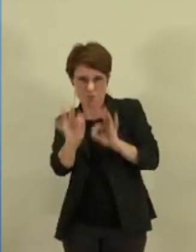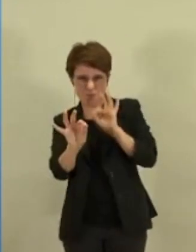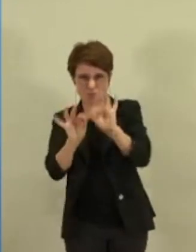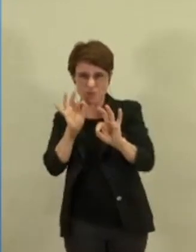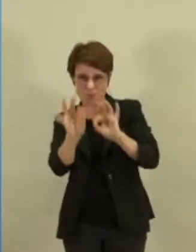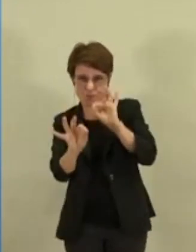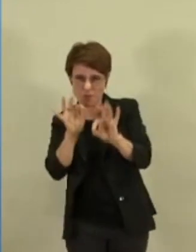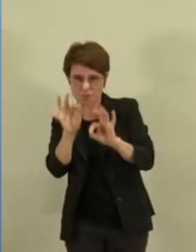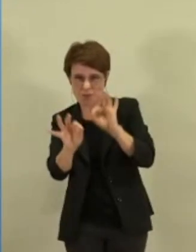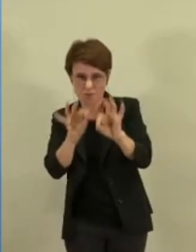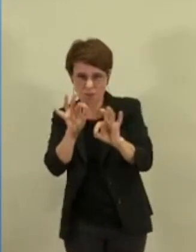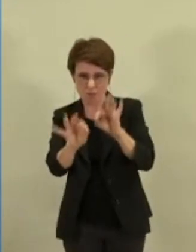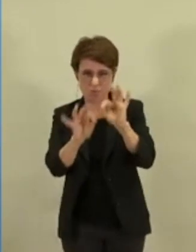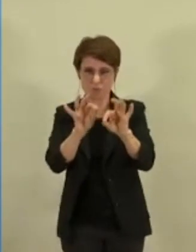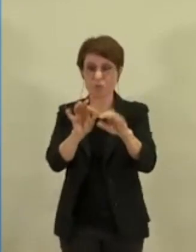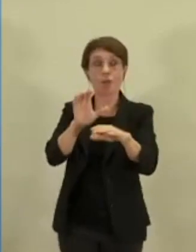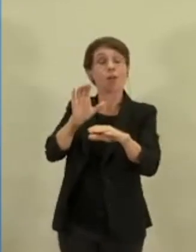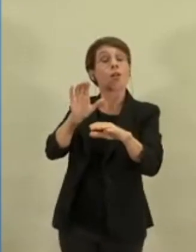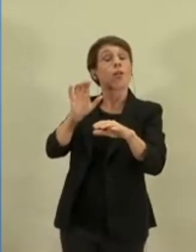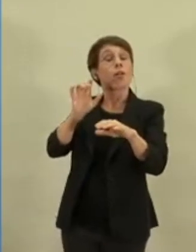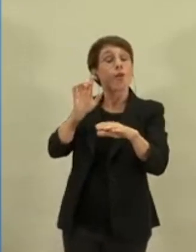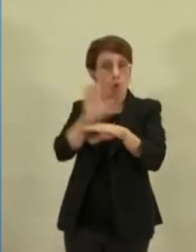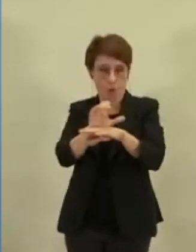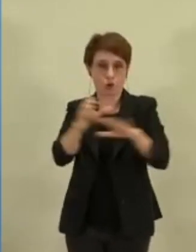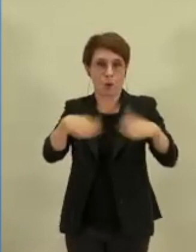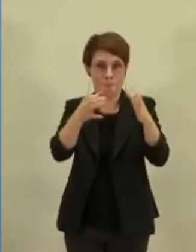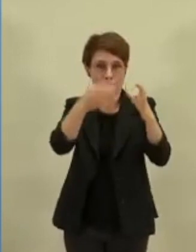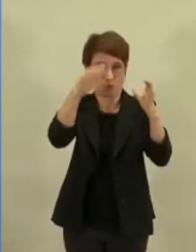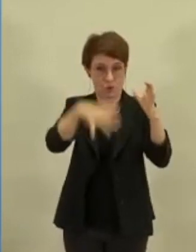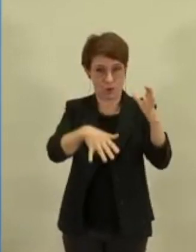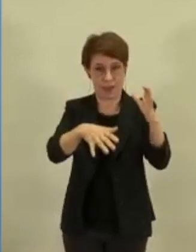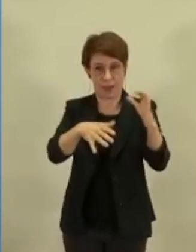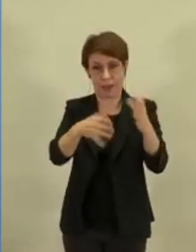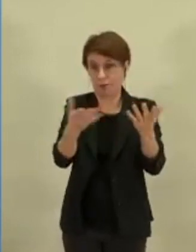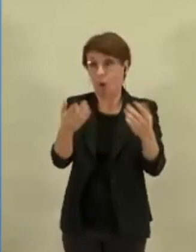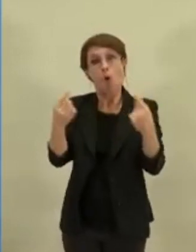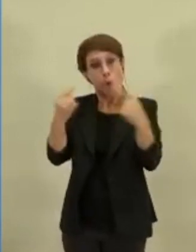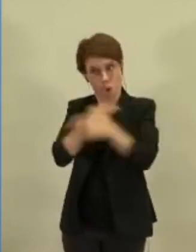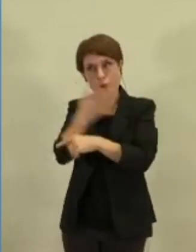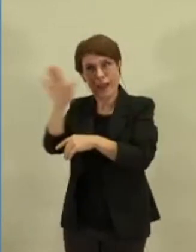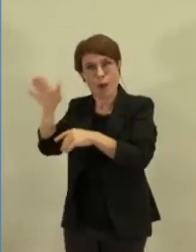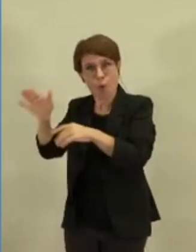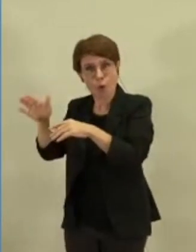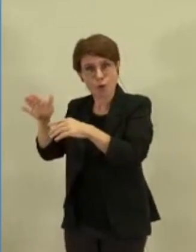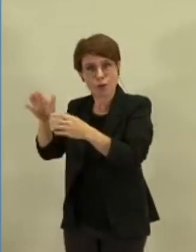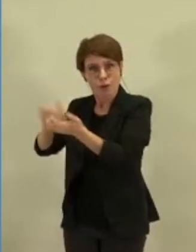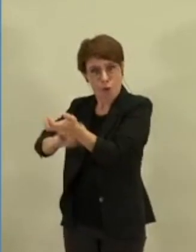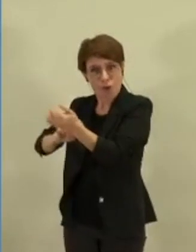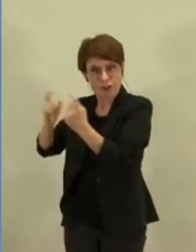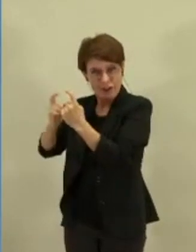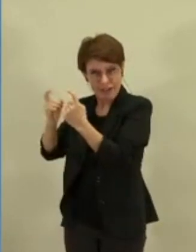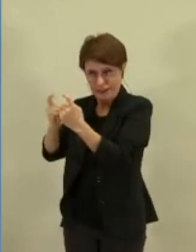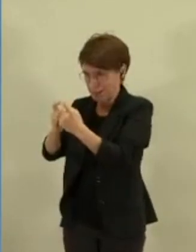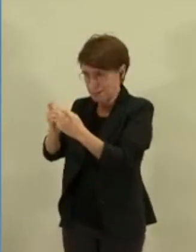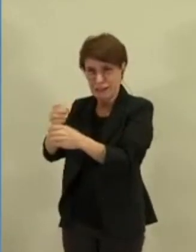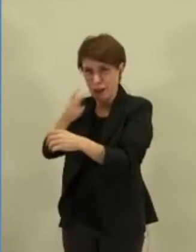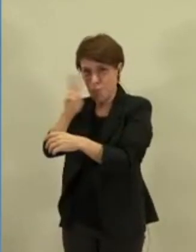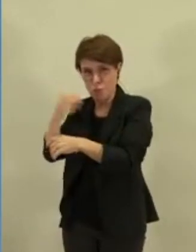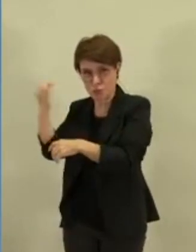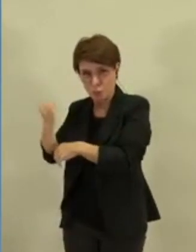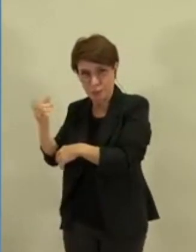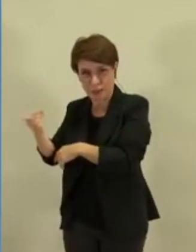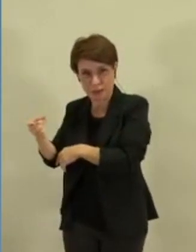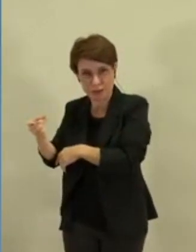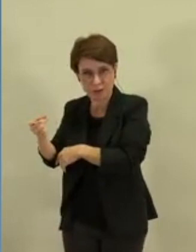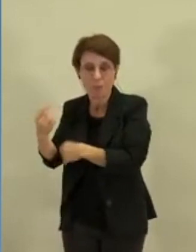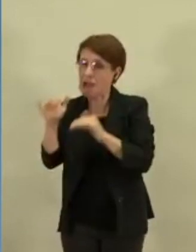sources d'énergie pourtant plus polluantes, ont créé un climat très défavorable à l'industrie nucléaire. Lionel Jospin, Premier